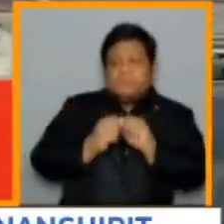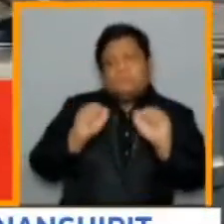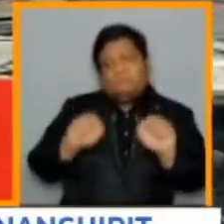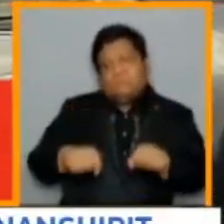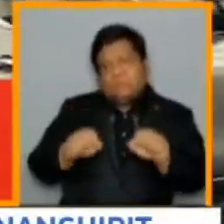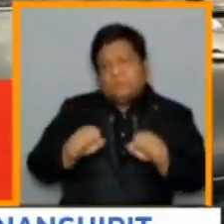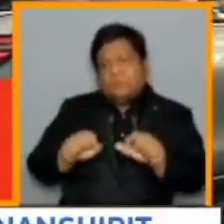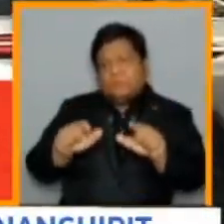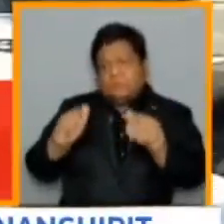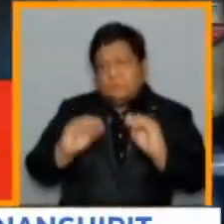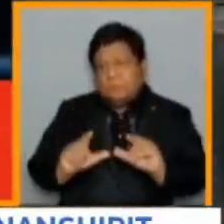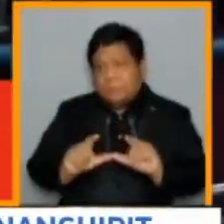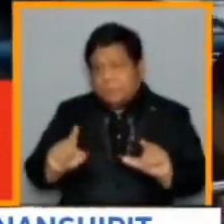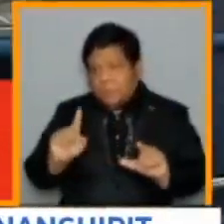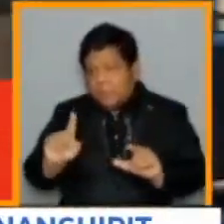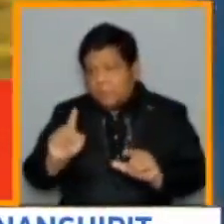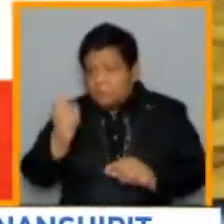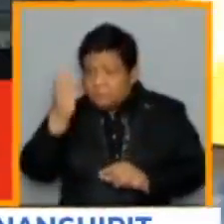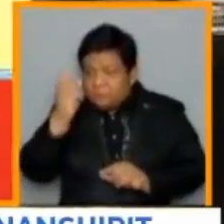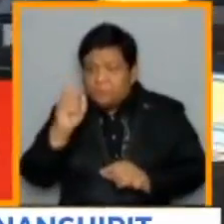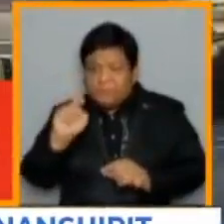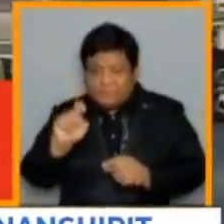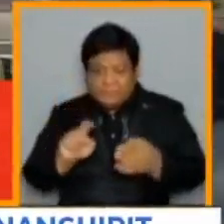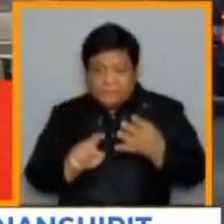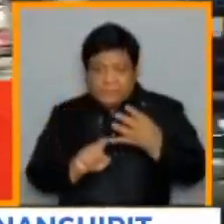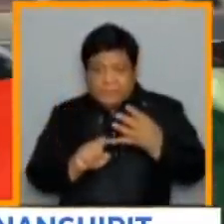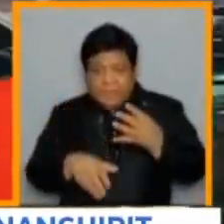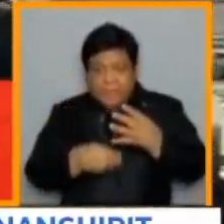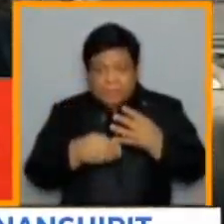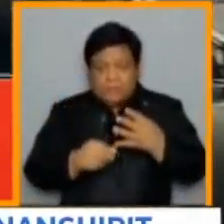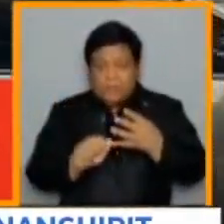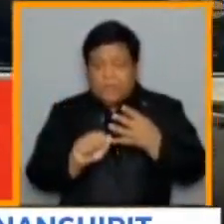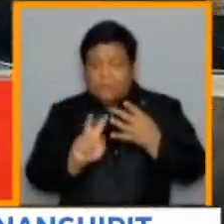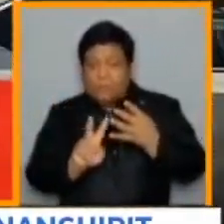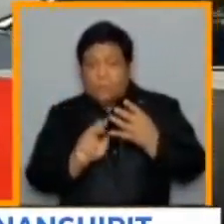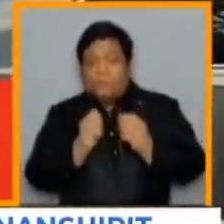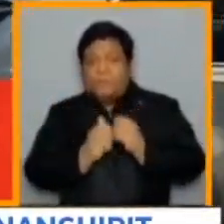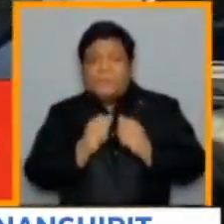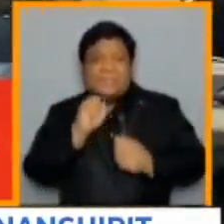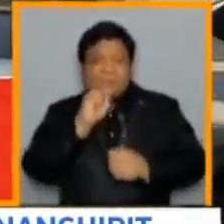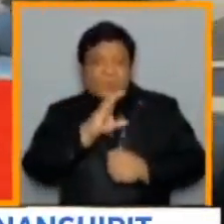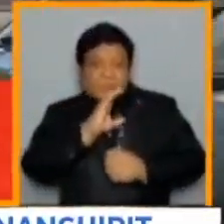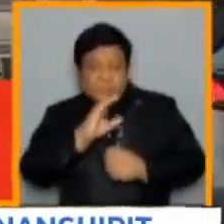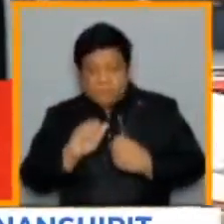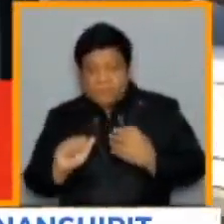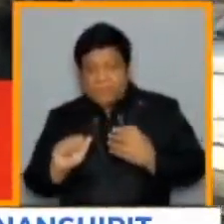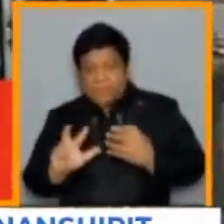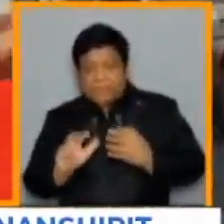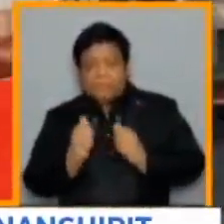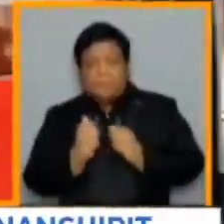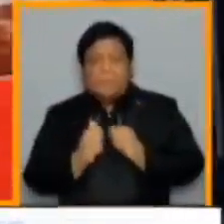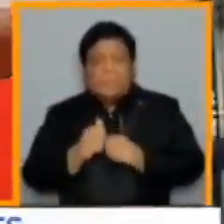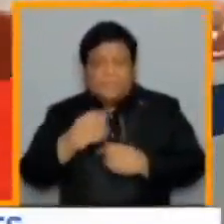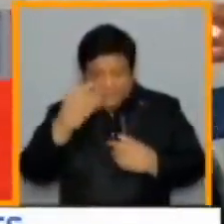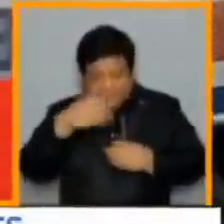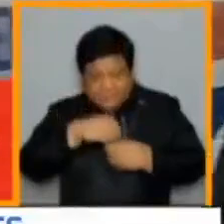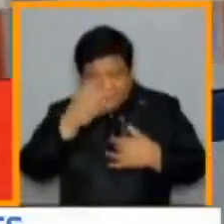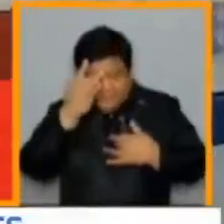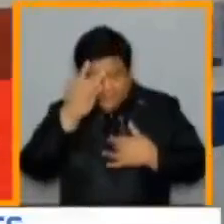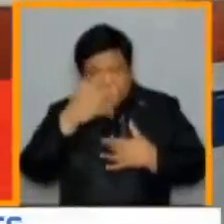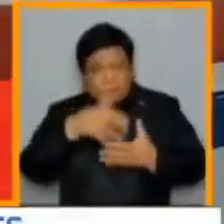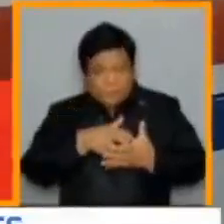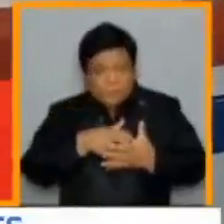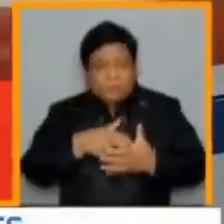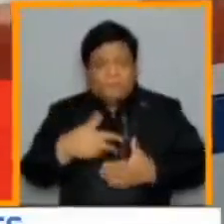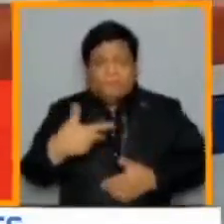ating A2, A3, at saka yung buong populasyon, at least nabakunahan na ng 70%. Nangyari na rin yan sa NCR. So pwede na ho